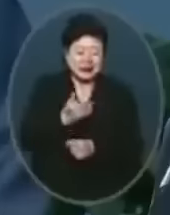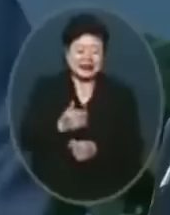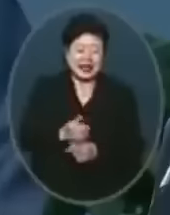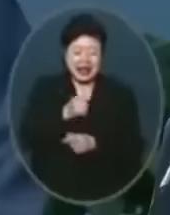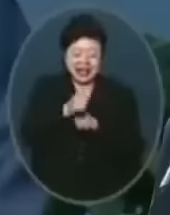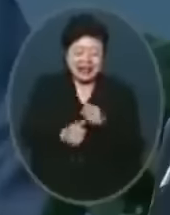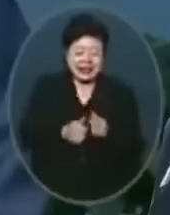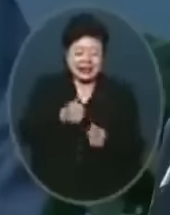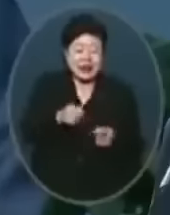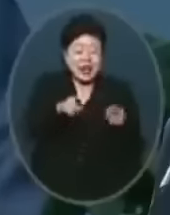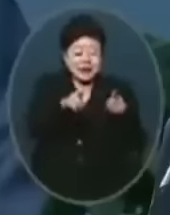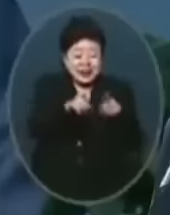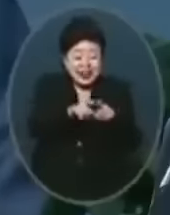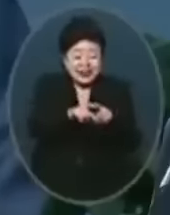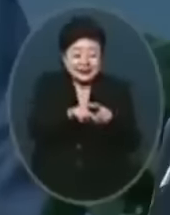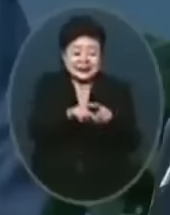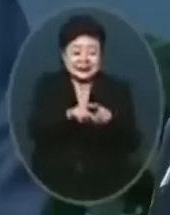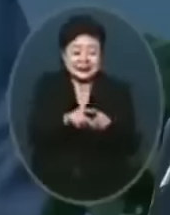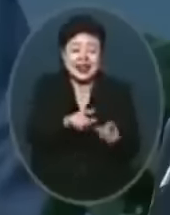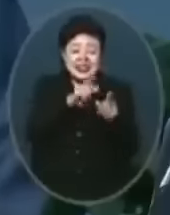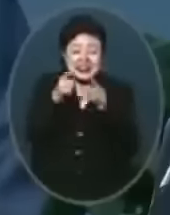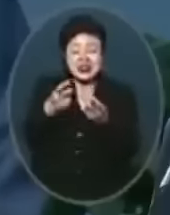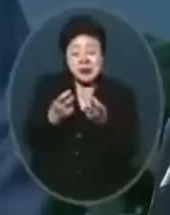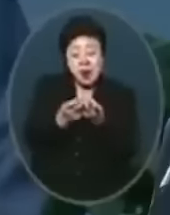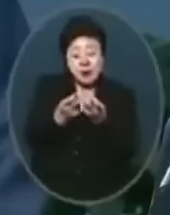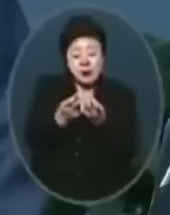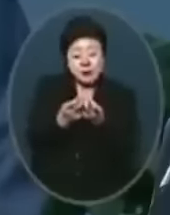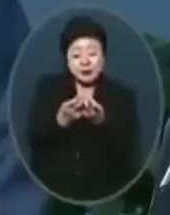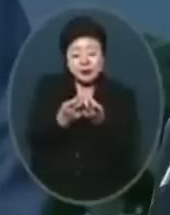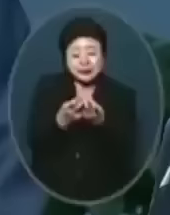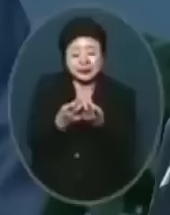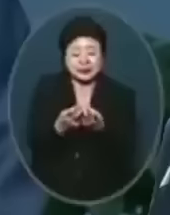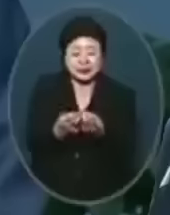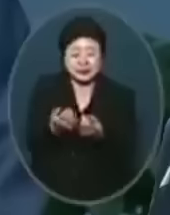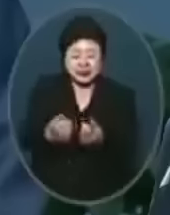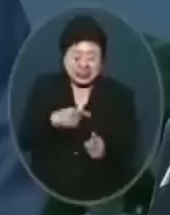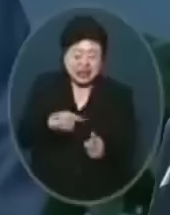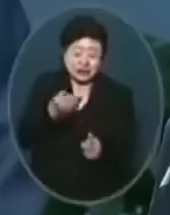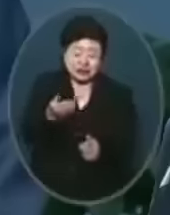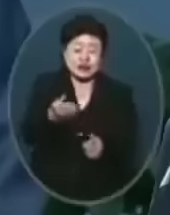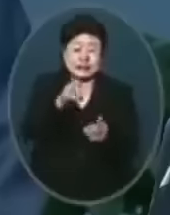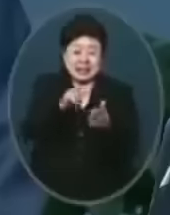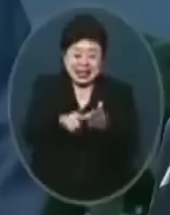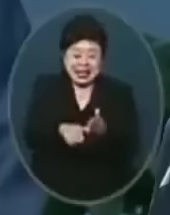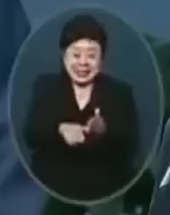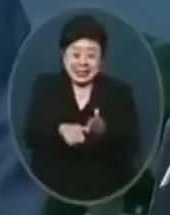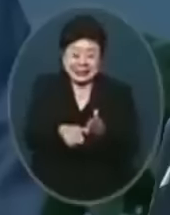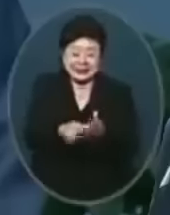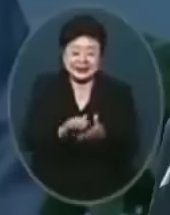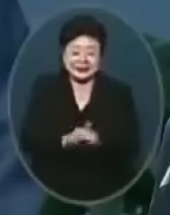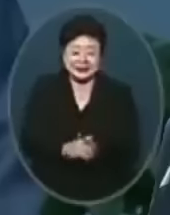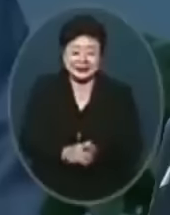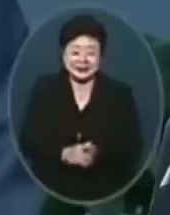하나님과 같이 사는 법을 가르쳐 줄 때